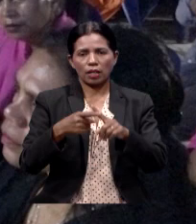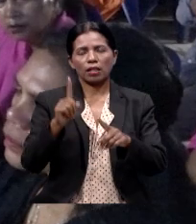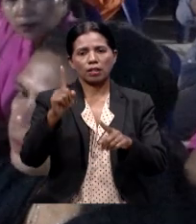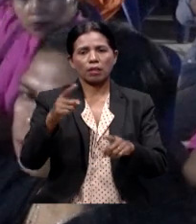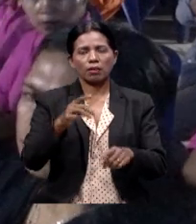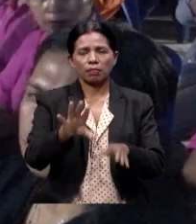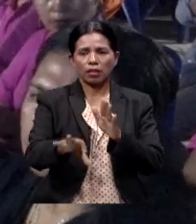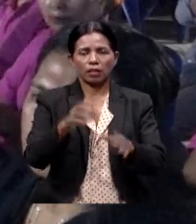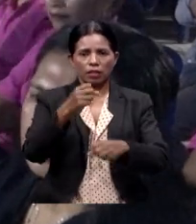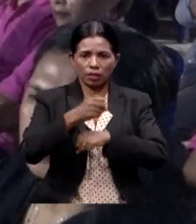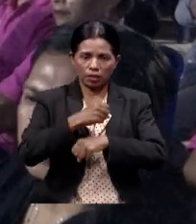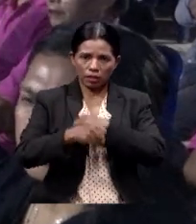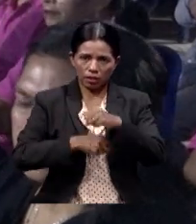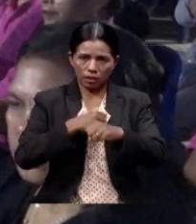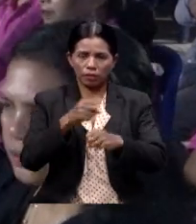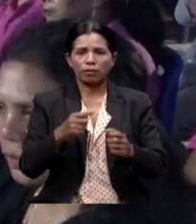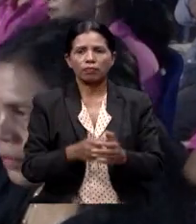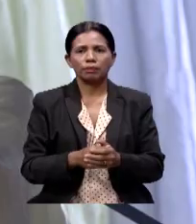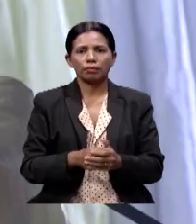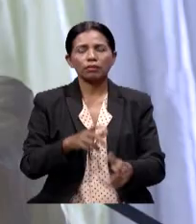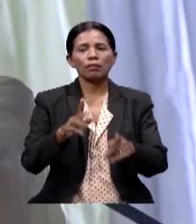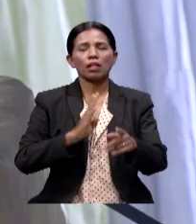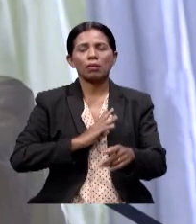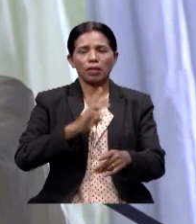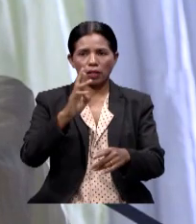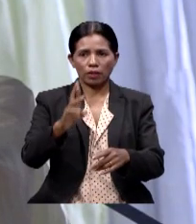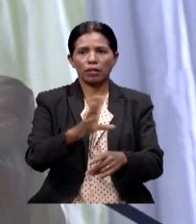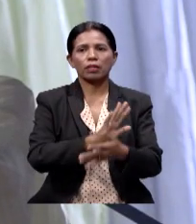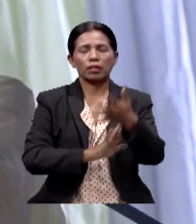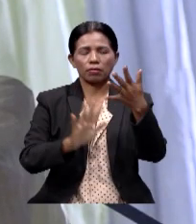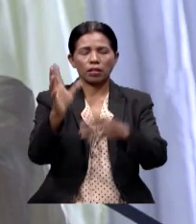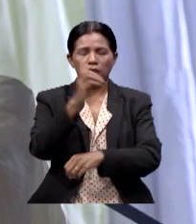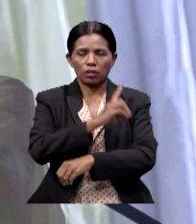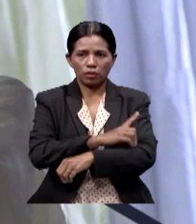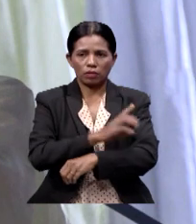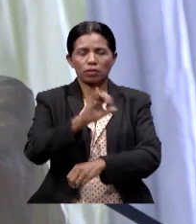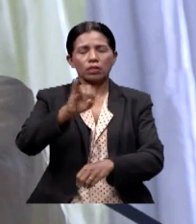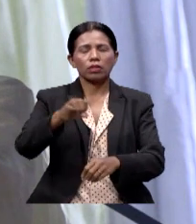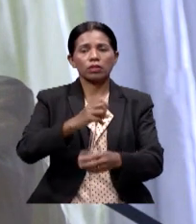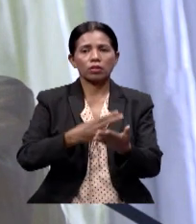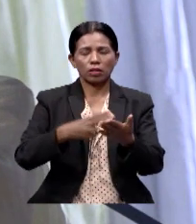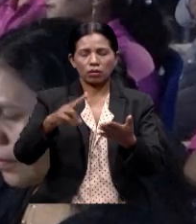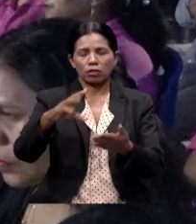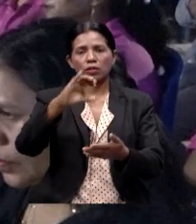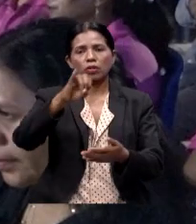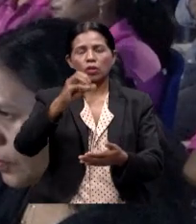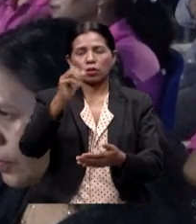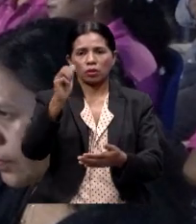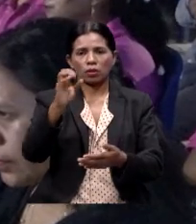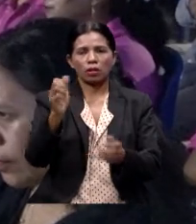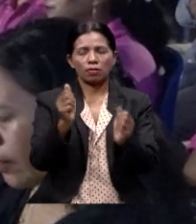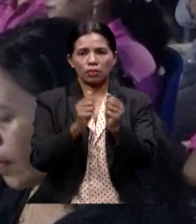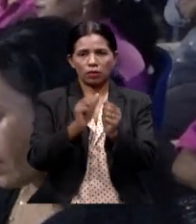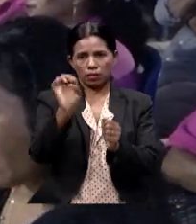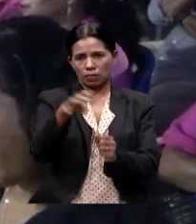susa. Ia tina ni dene sarani sira husi bairo Becora Centro, celebra lorong padroeiro São João Crisóstomo nian badala sanulu